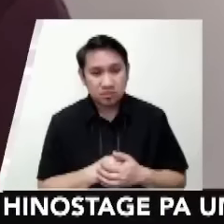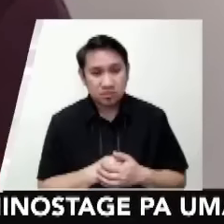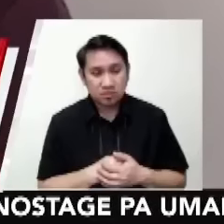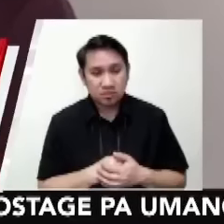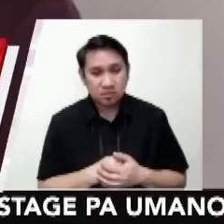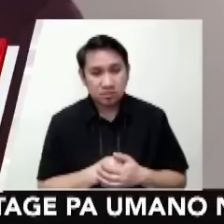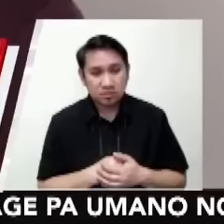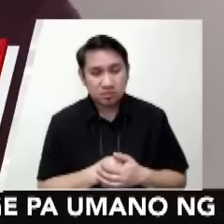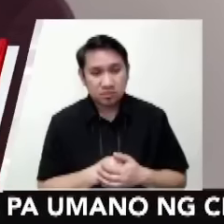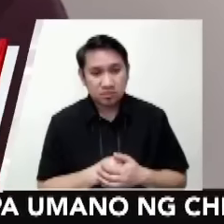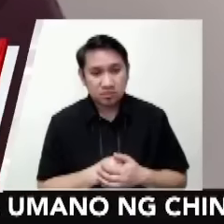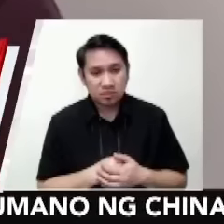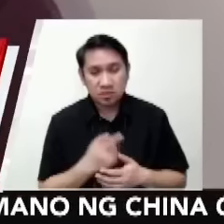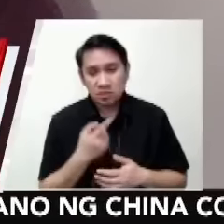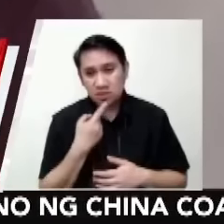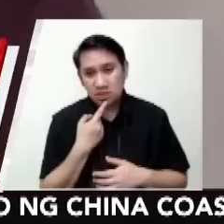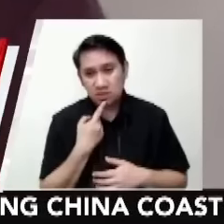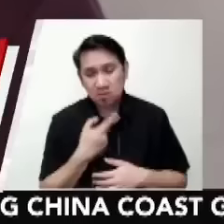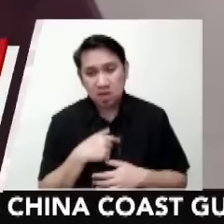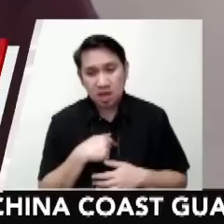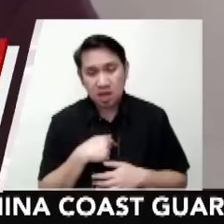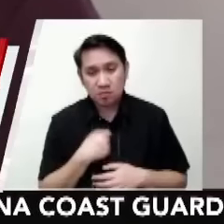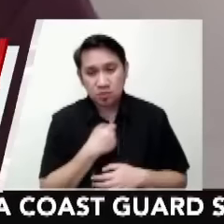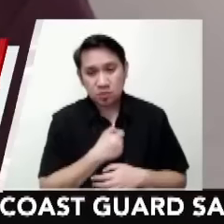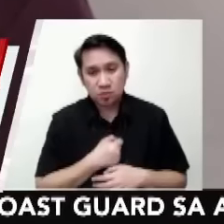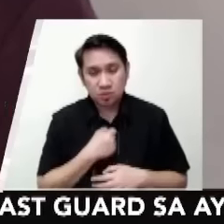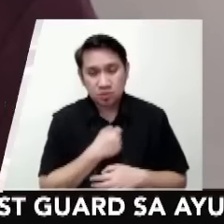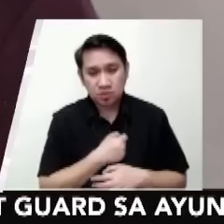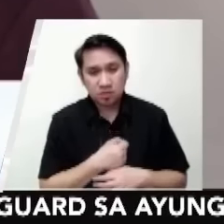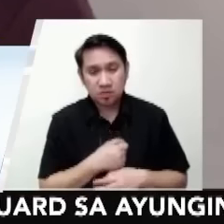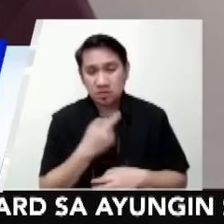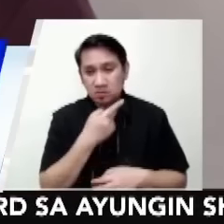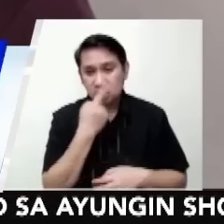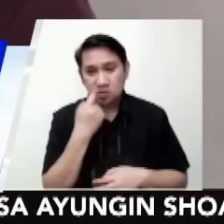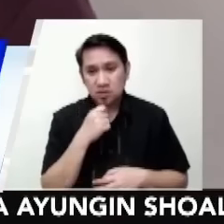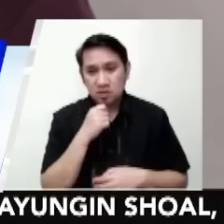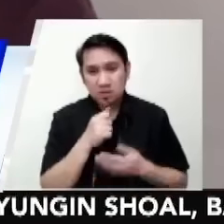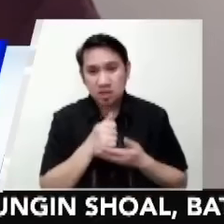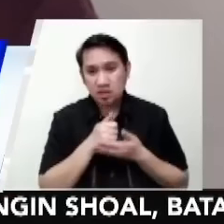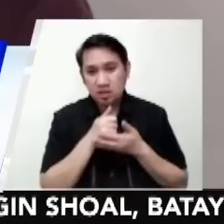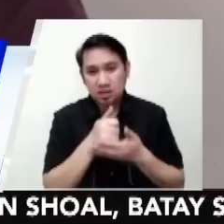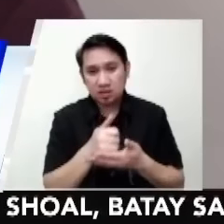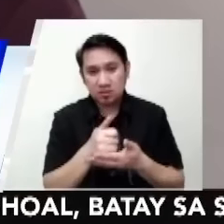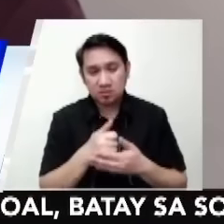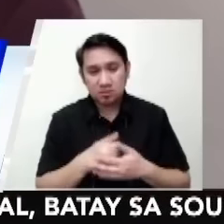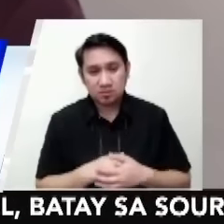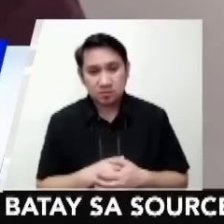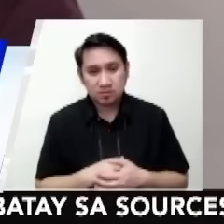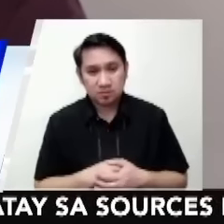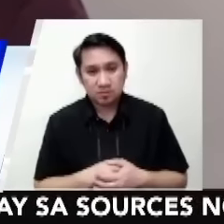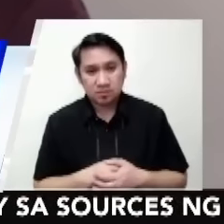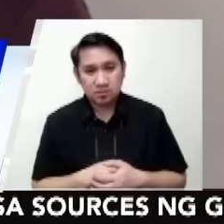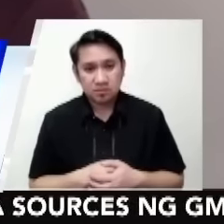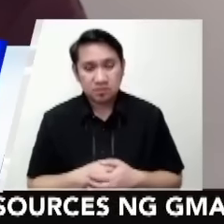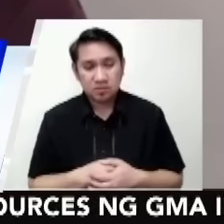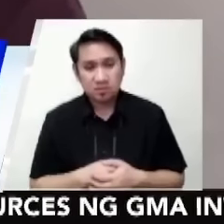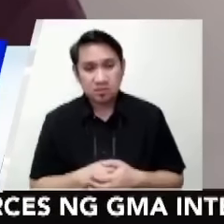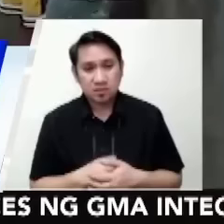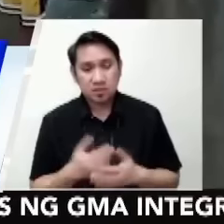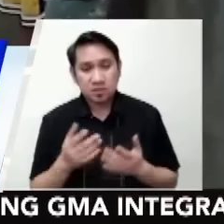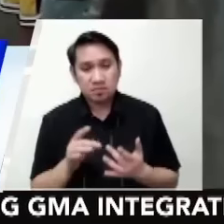Hindi ako na sorry sa kanya. Hindi ko siya natulungan, hindi ko siya nasaklolohan. Mga oras na kailangan niya kami ng daddy